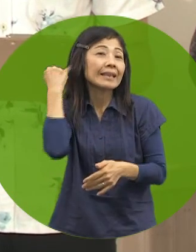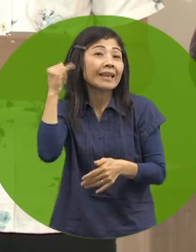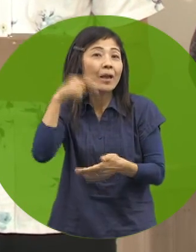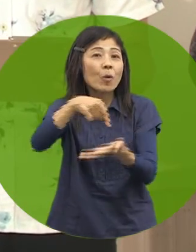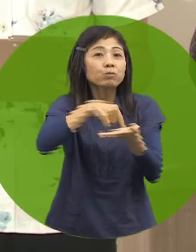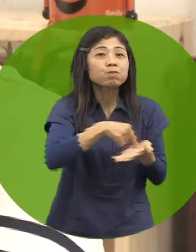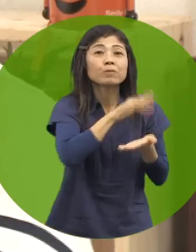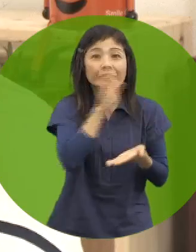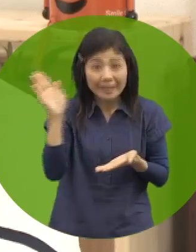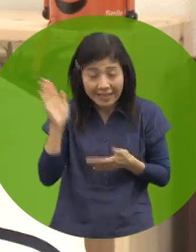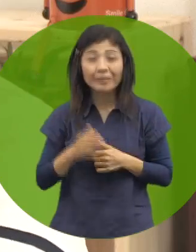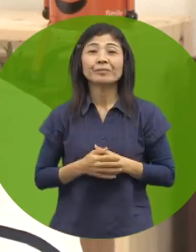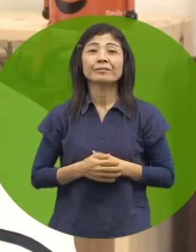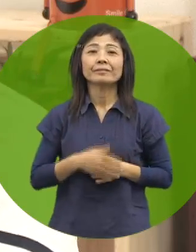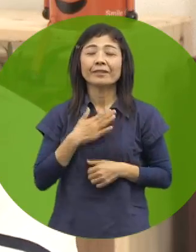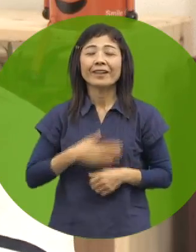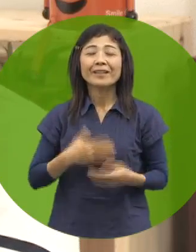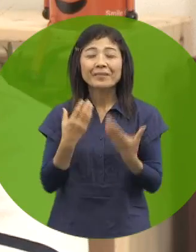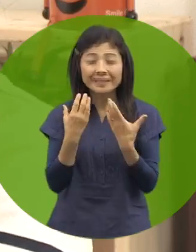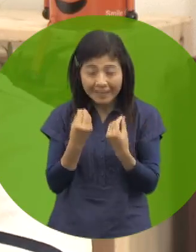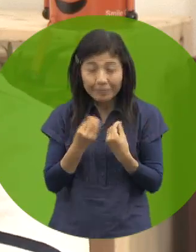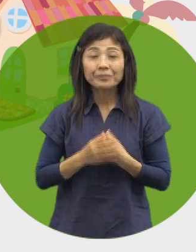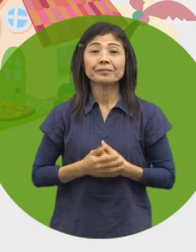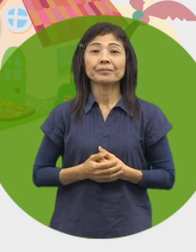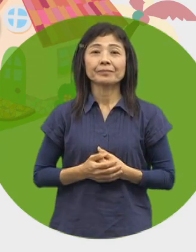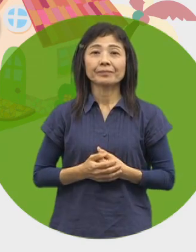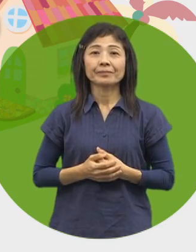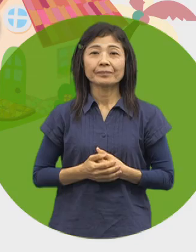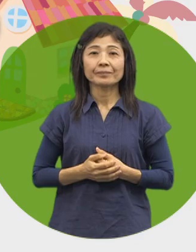お寄せください。 わかりました。